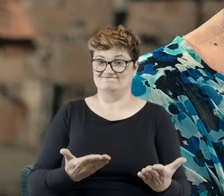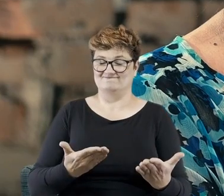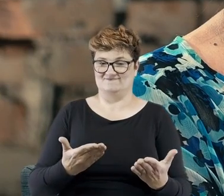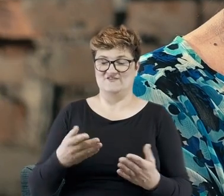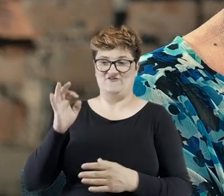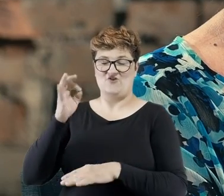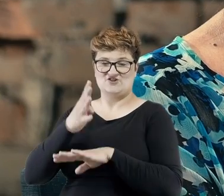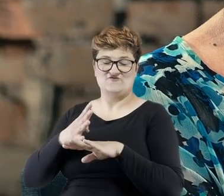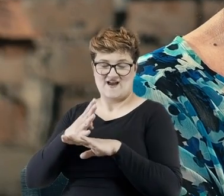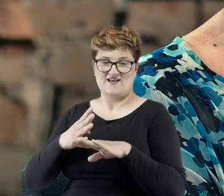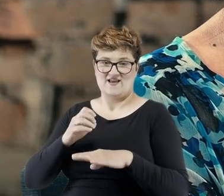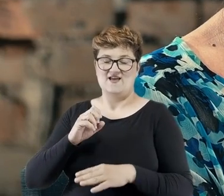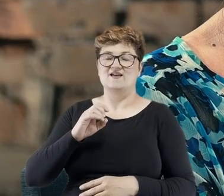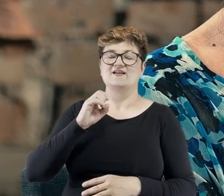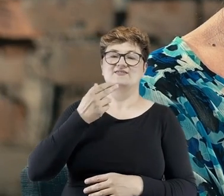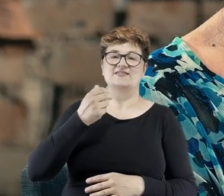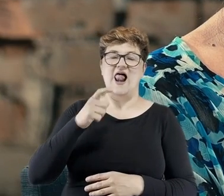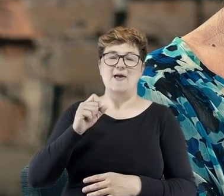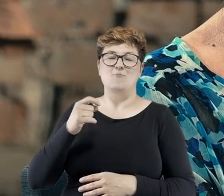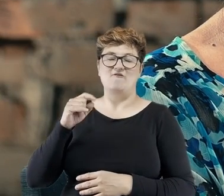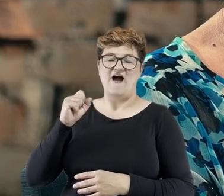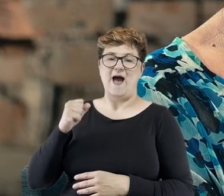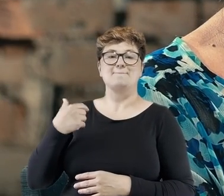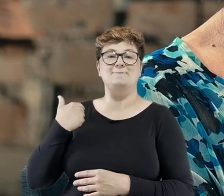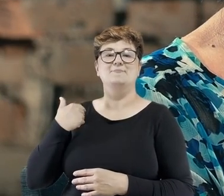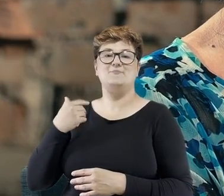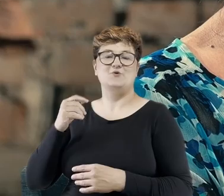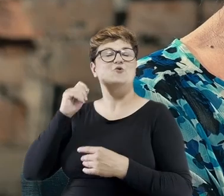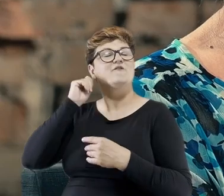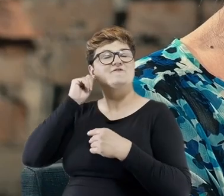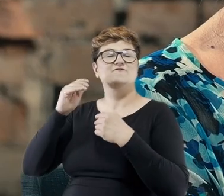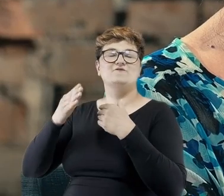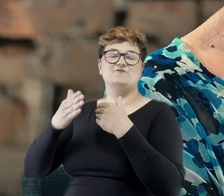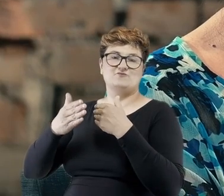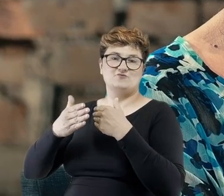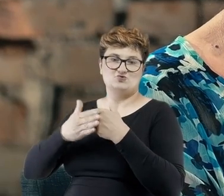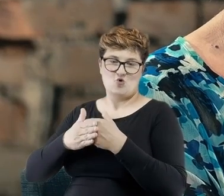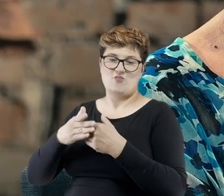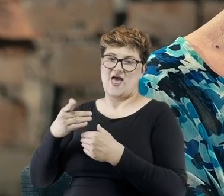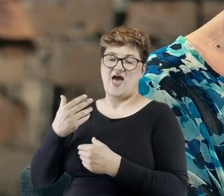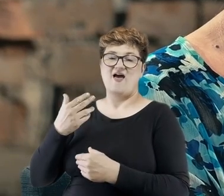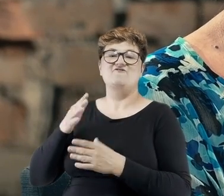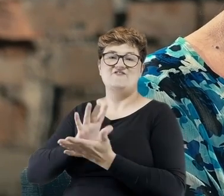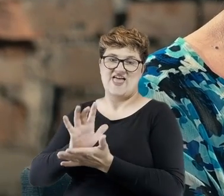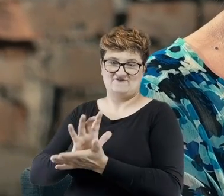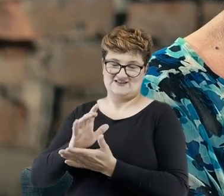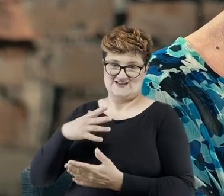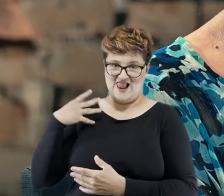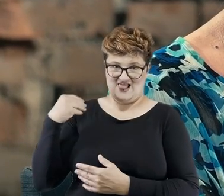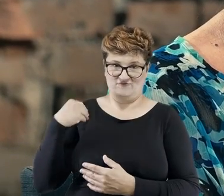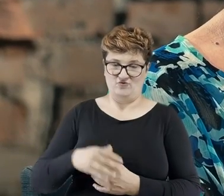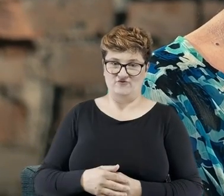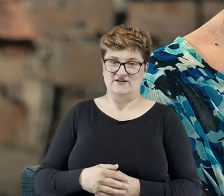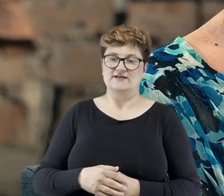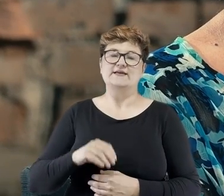ponieważ jej szwagierka, czyli Irma Nalepowa, była żoną wydawcy we Lwowie. I tam w miarę możliwości uruchamiała też